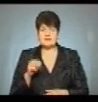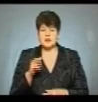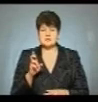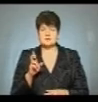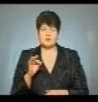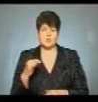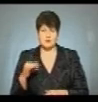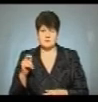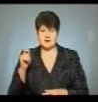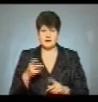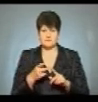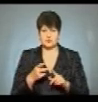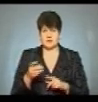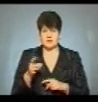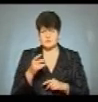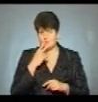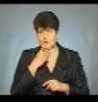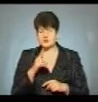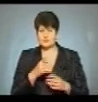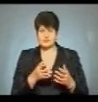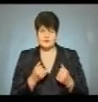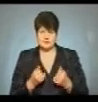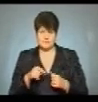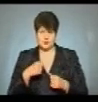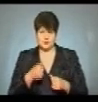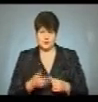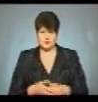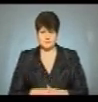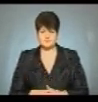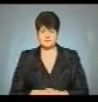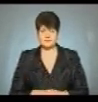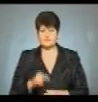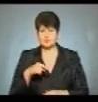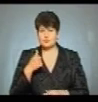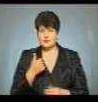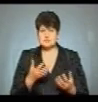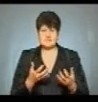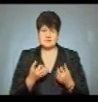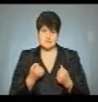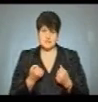вишкіл приїхав вдруге, показує, що взяв із собою цього року. Цього року взяв